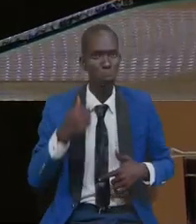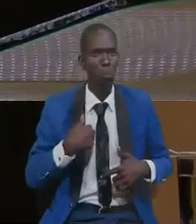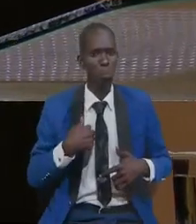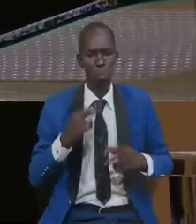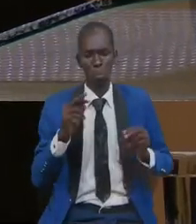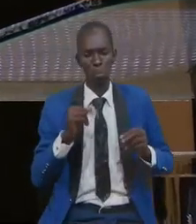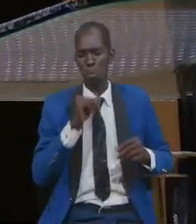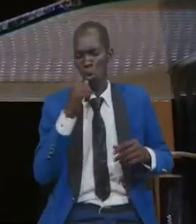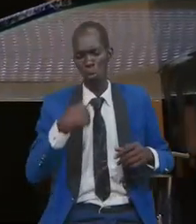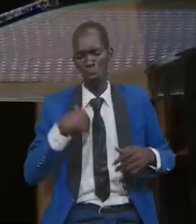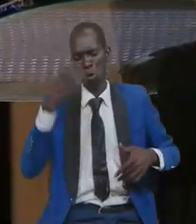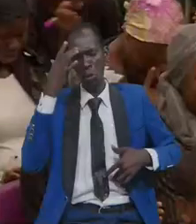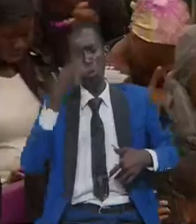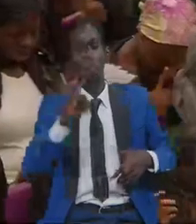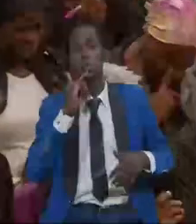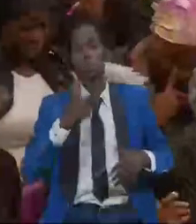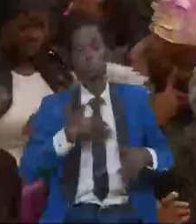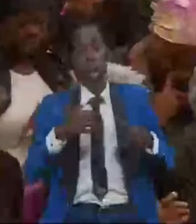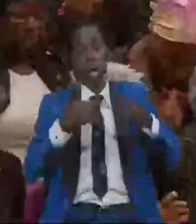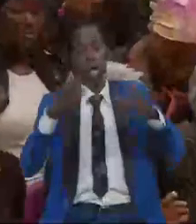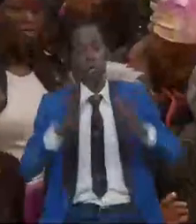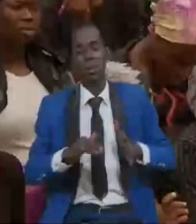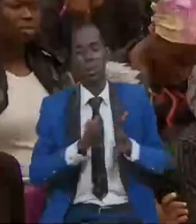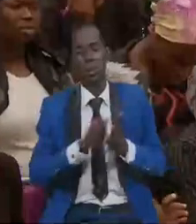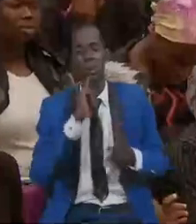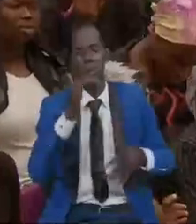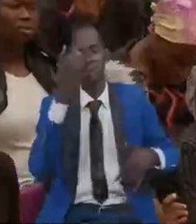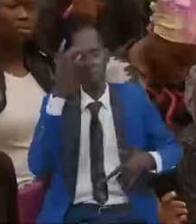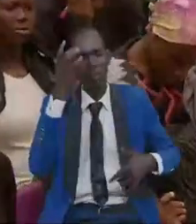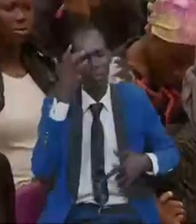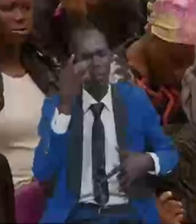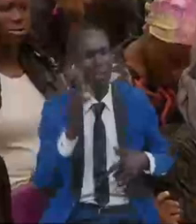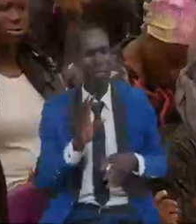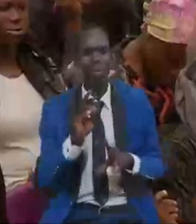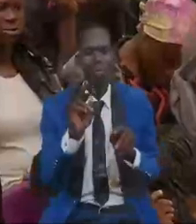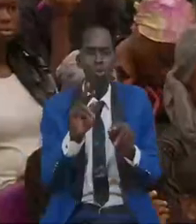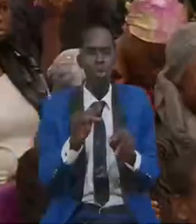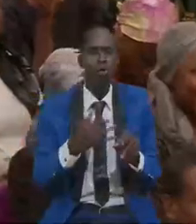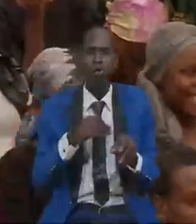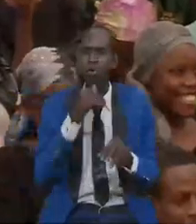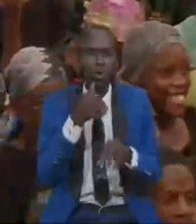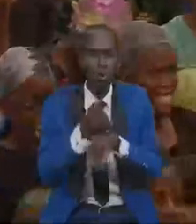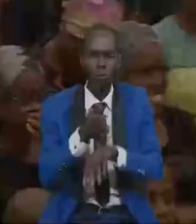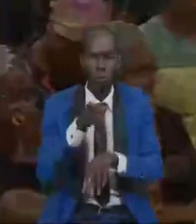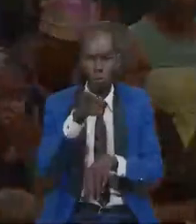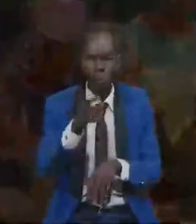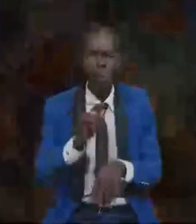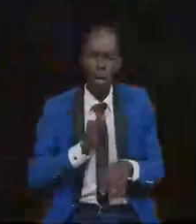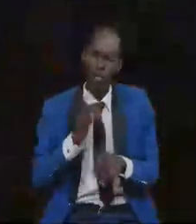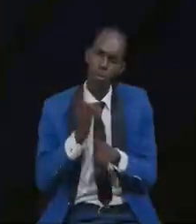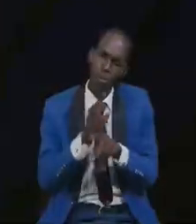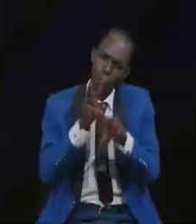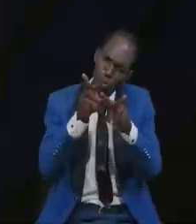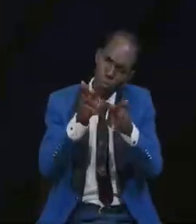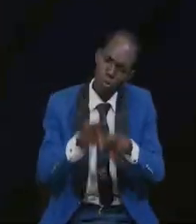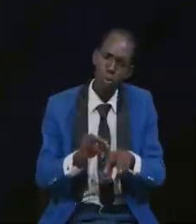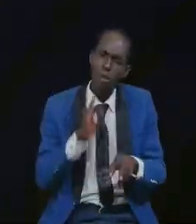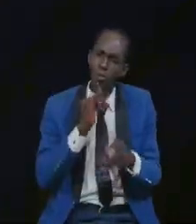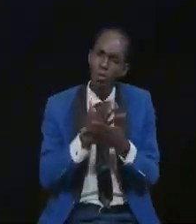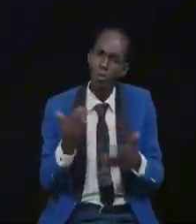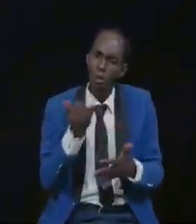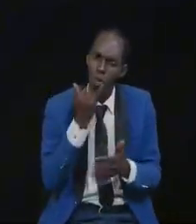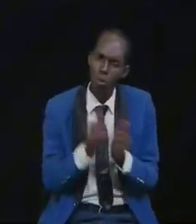malade. Vous voyez, quelque chose te dérange? Non, hein, tout va bien. C'est mon ennemi qui est dérangé par quelque chose. Ça, c'est